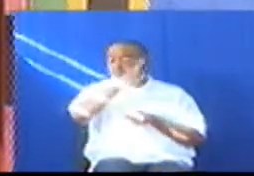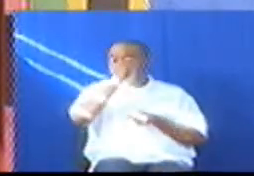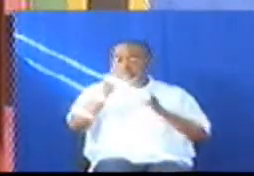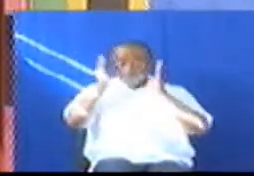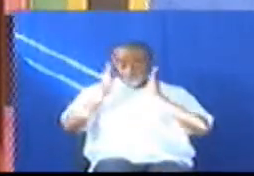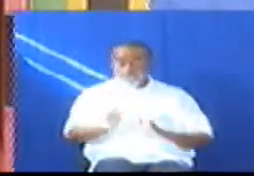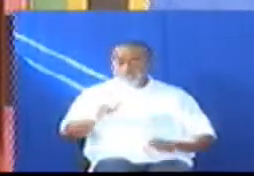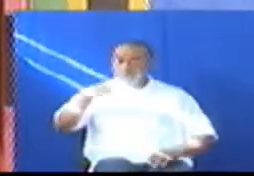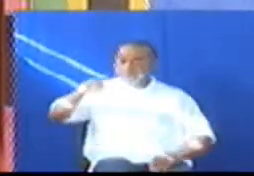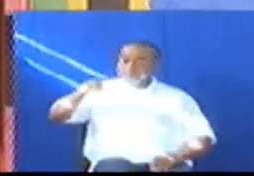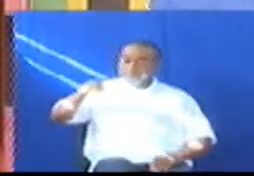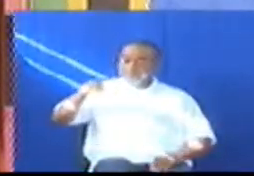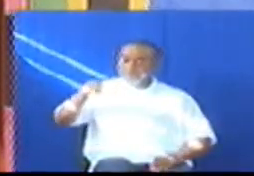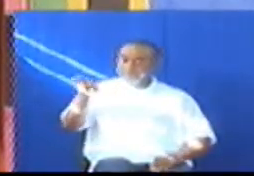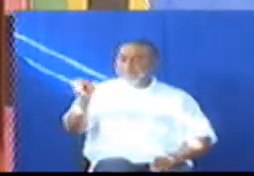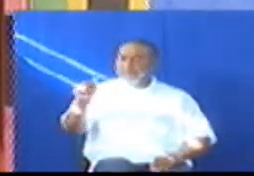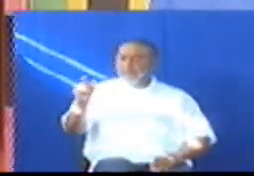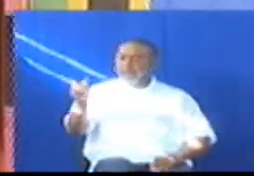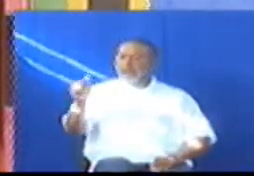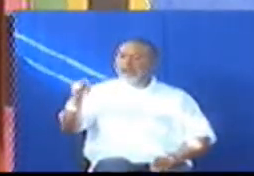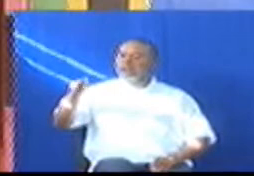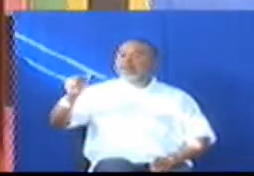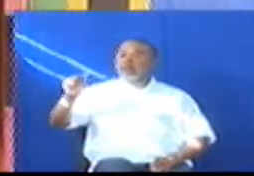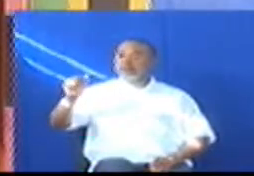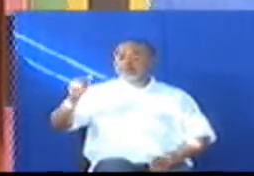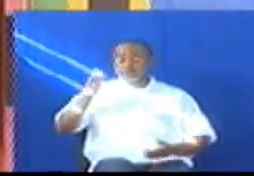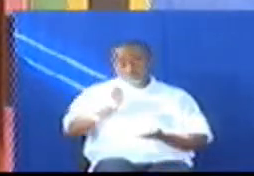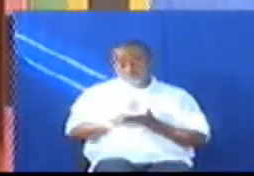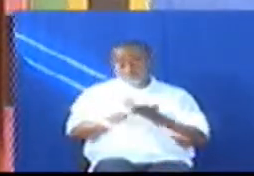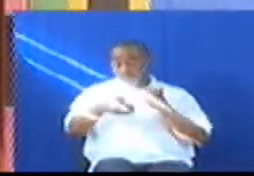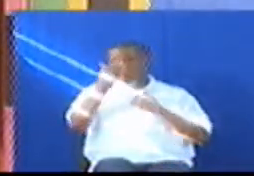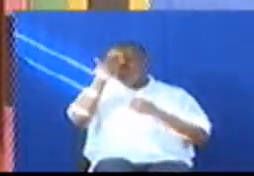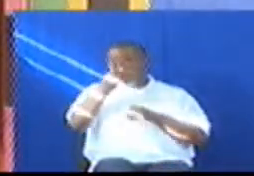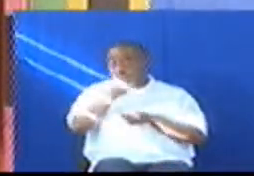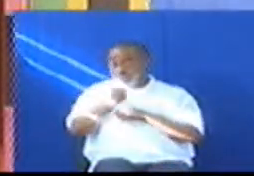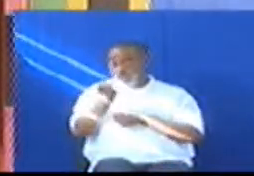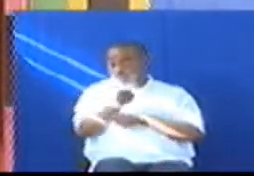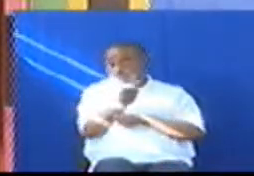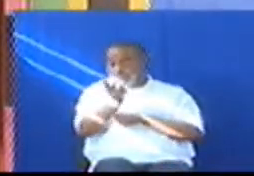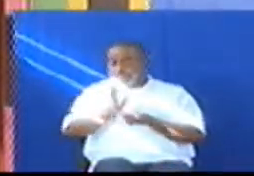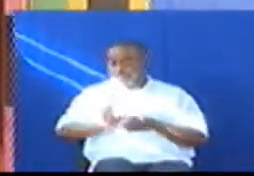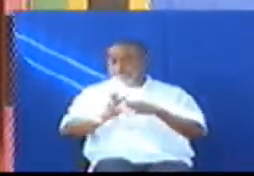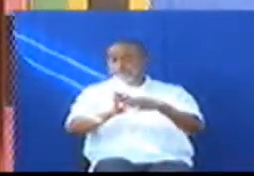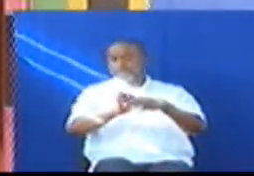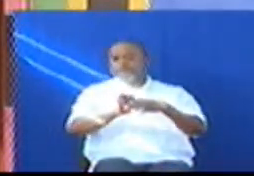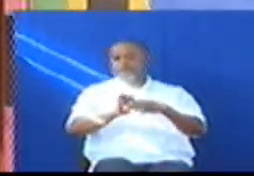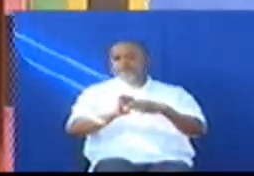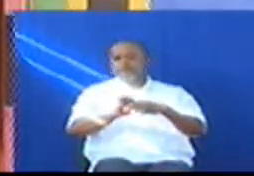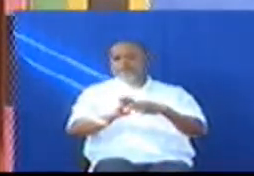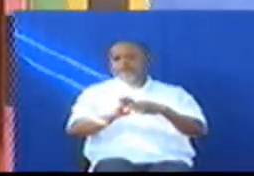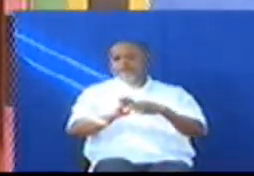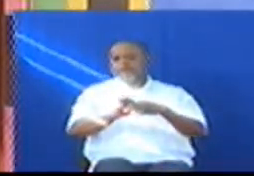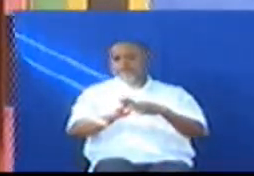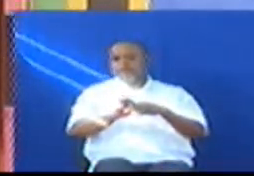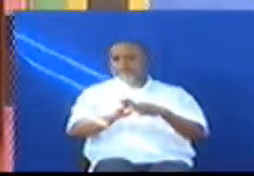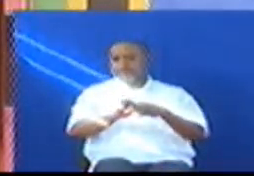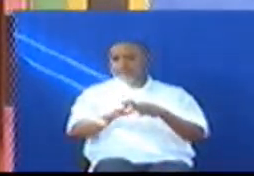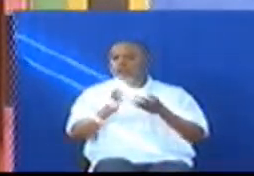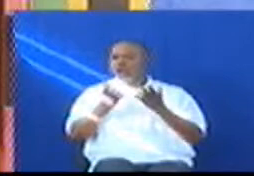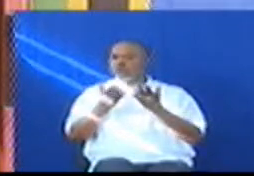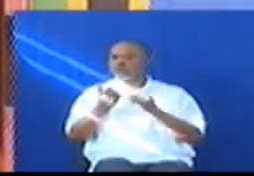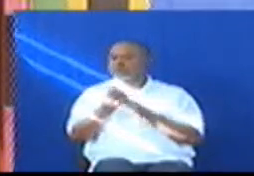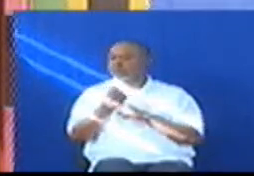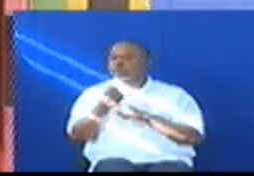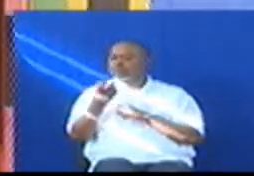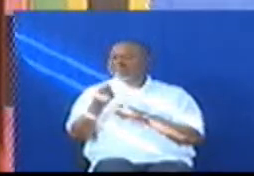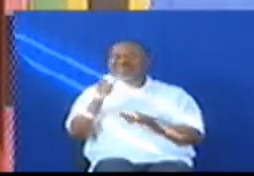hapa kwamba tunajua mnaunganisha hii mifuko baada ya kukopa